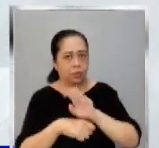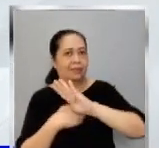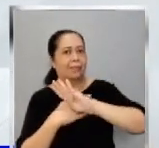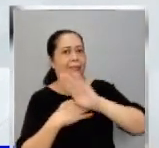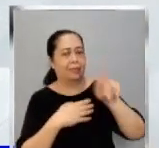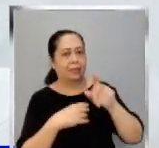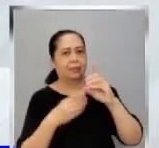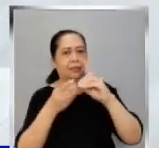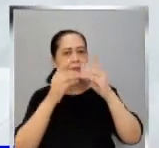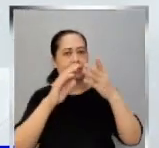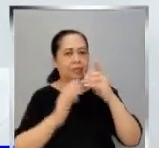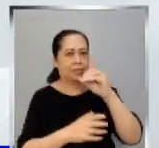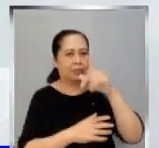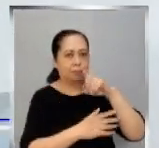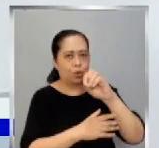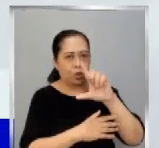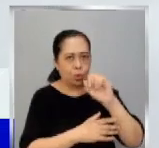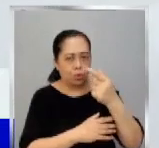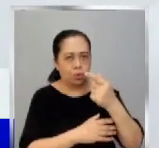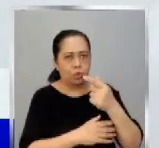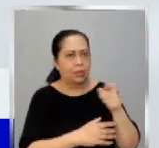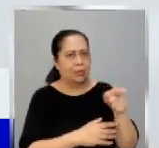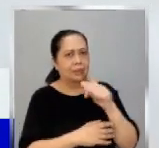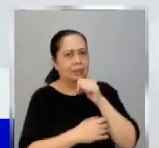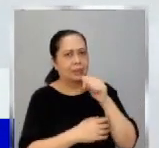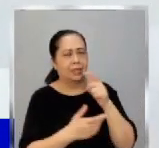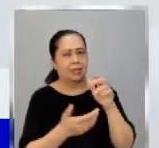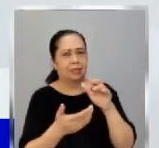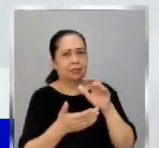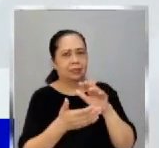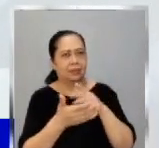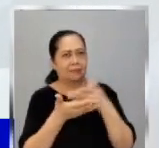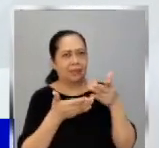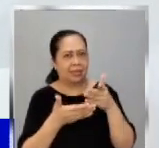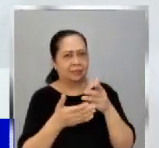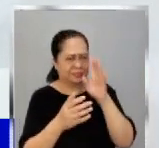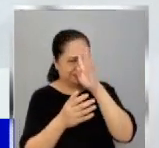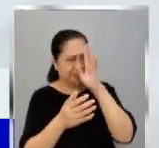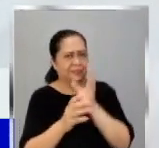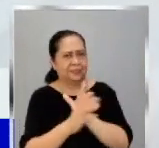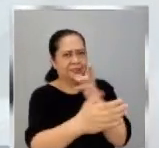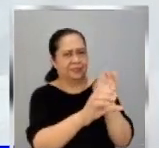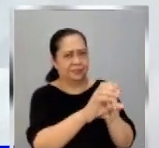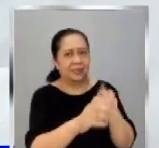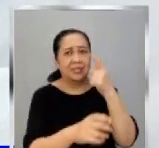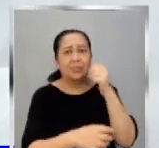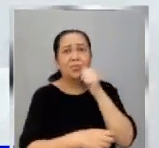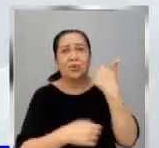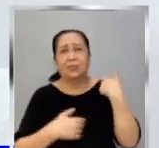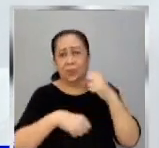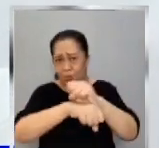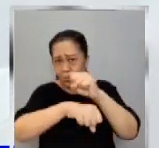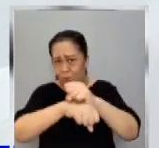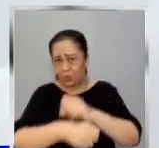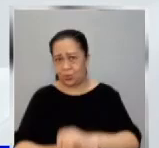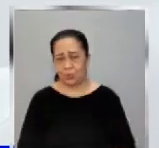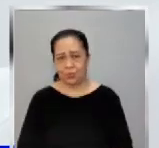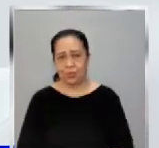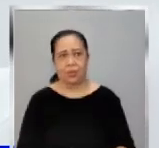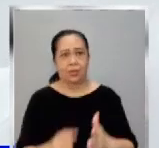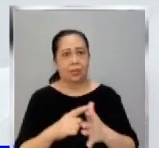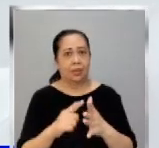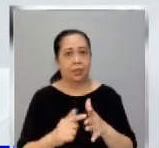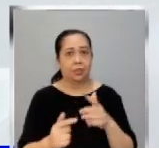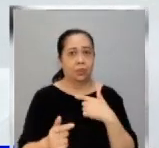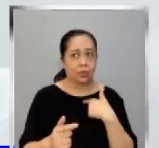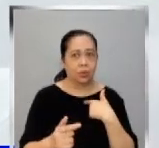Dipolog. Hindi yun yung flight namin. So, ginrabyo lang namin opportunity kasi may pasok na bukas. And then, ako, may